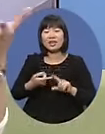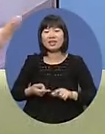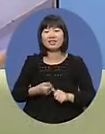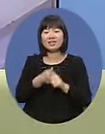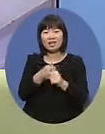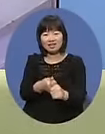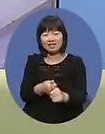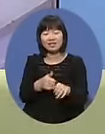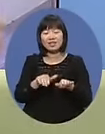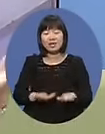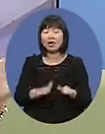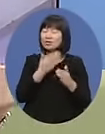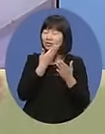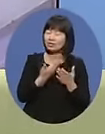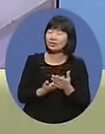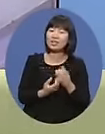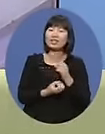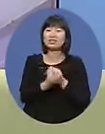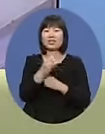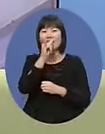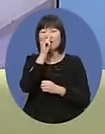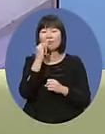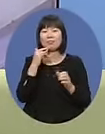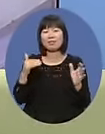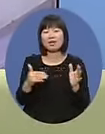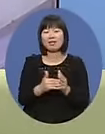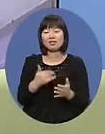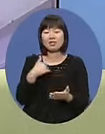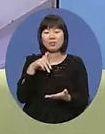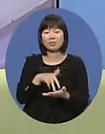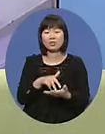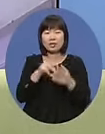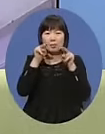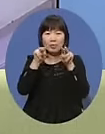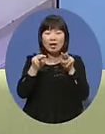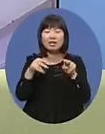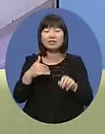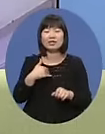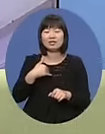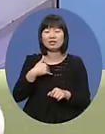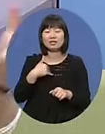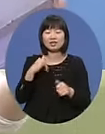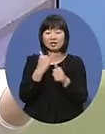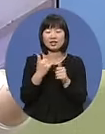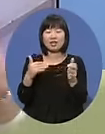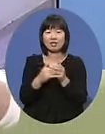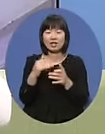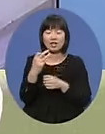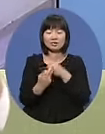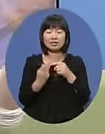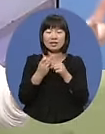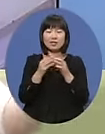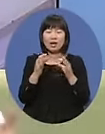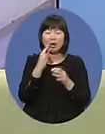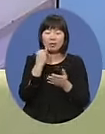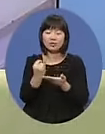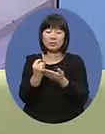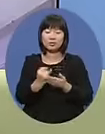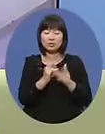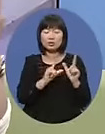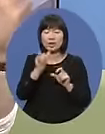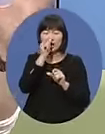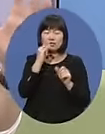사실은 굉장히 중요한 영향을 받는 것 같아요. 네. 저 같은 경우는 네. 저는 그냥 뭐 시집 와서 13년을 그냥 어머니 모시고 그렇게